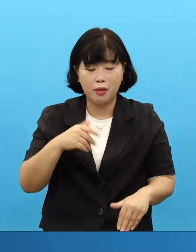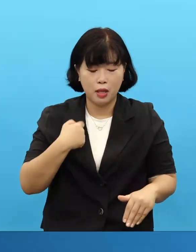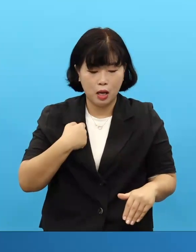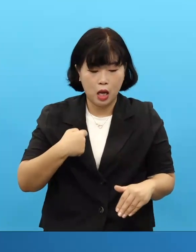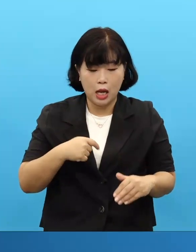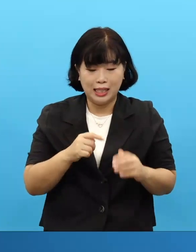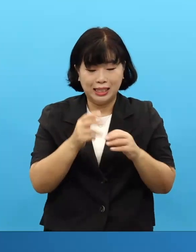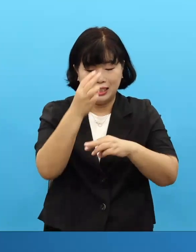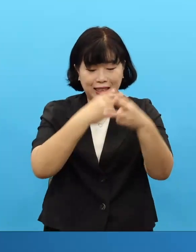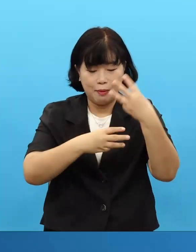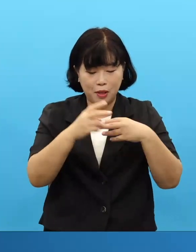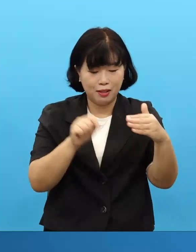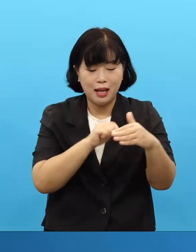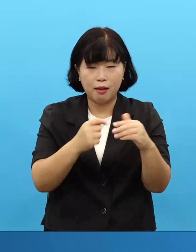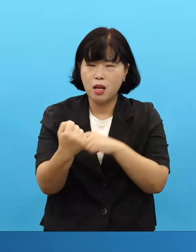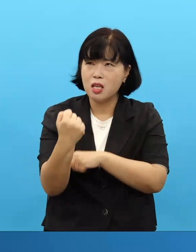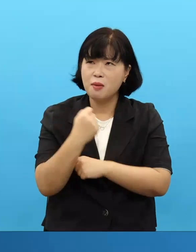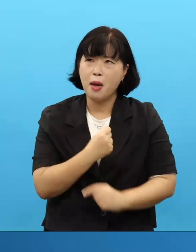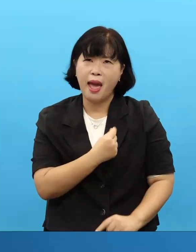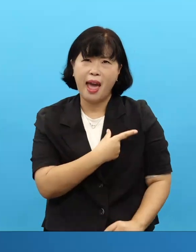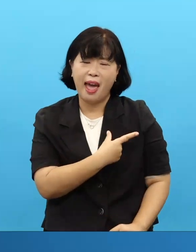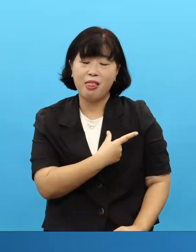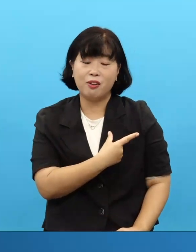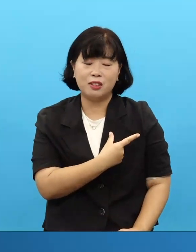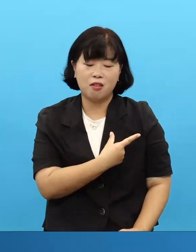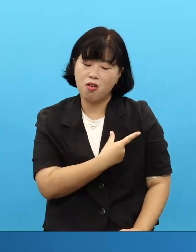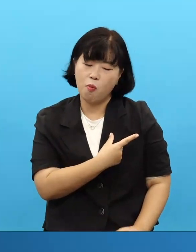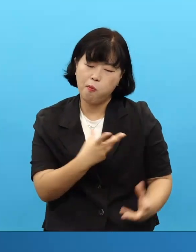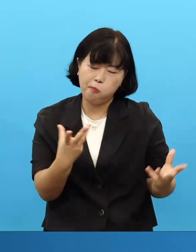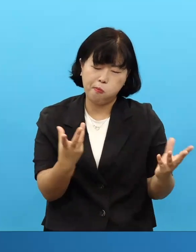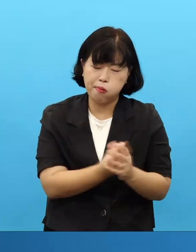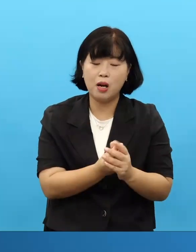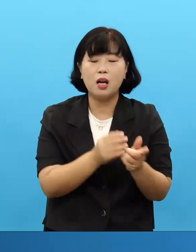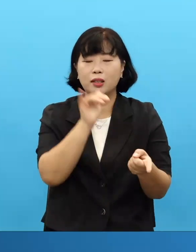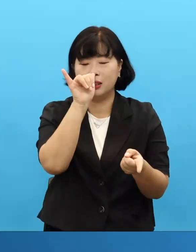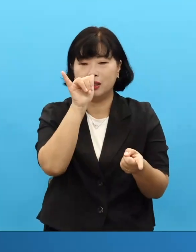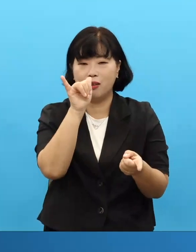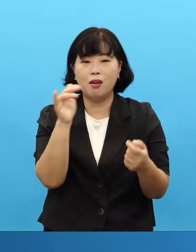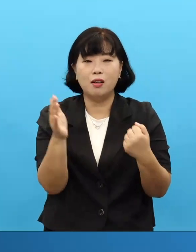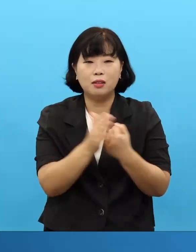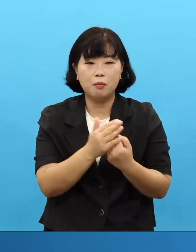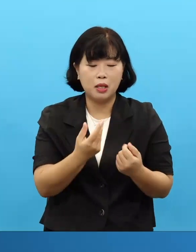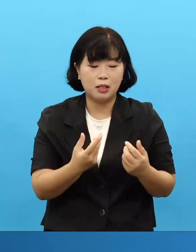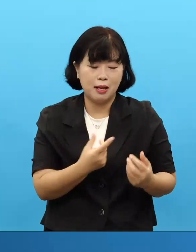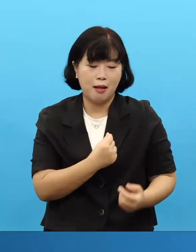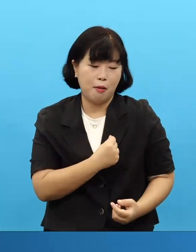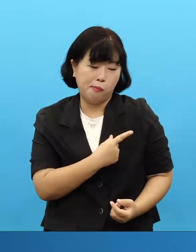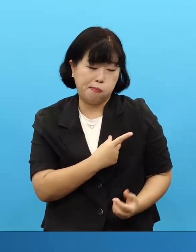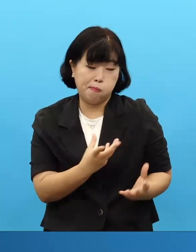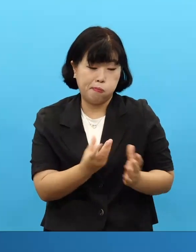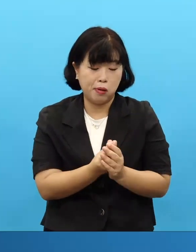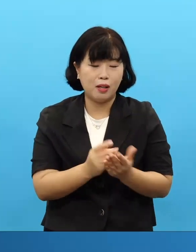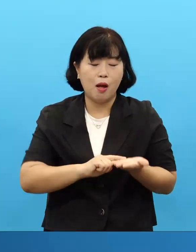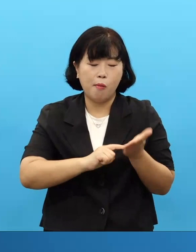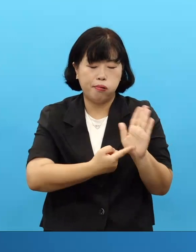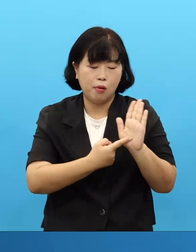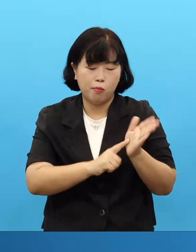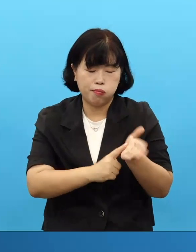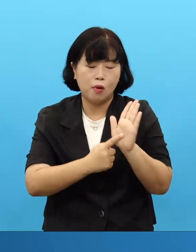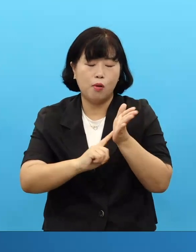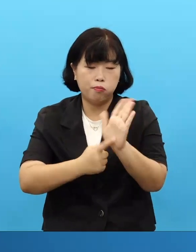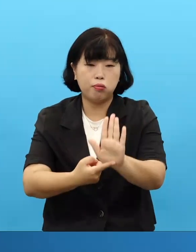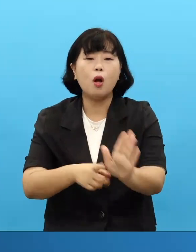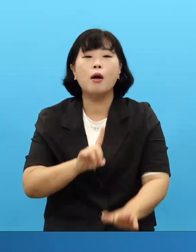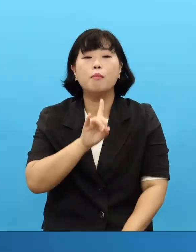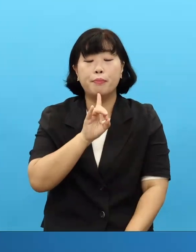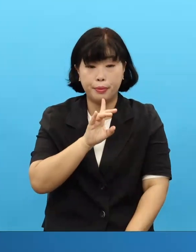their teens, they have a tremendous amount of limitless energy. 자, 그런 거를 우리가 제한시키면 안 돼요. We shouldn't harness that or try to limit it. 그리고